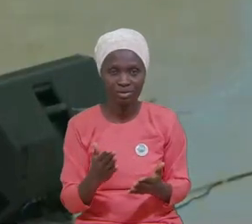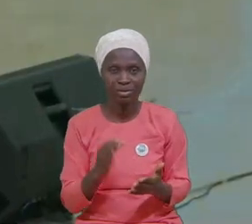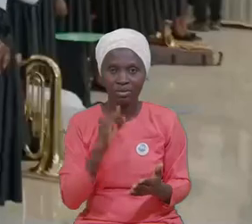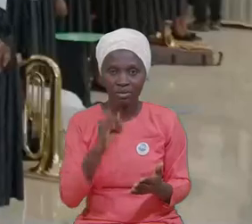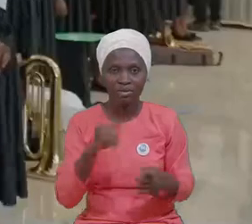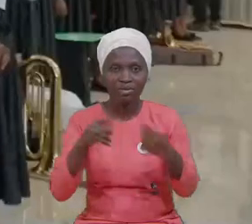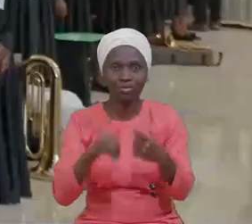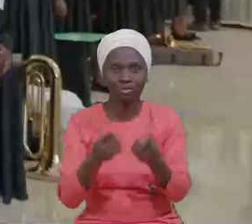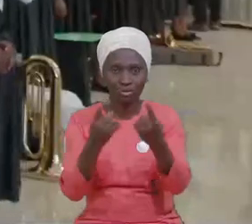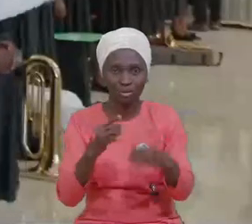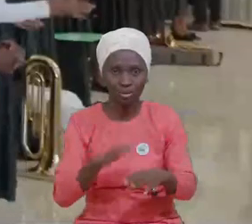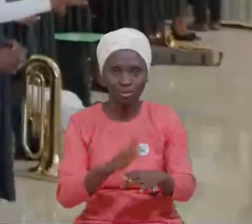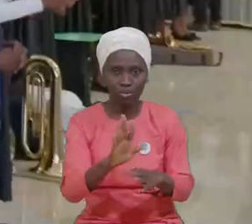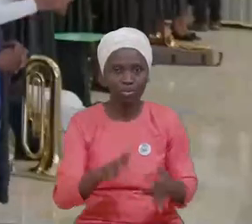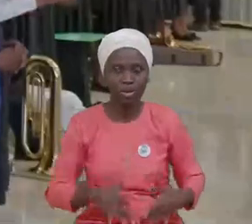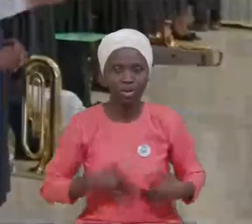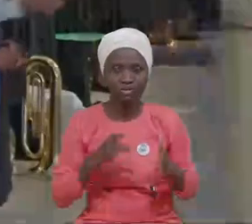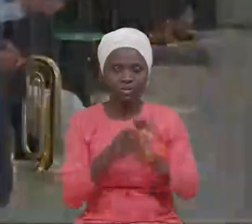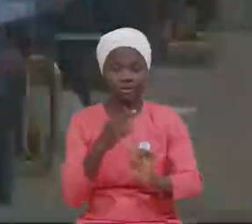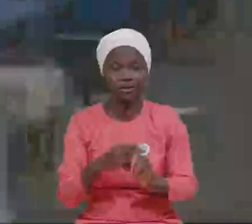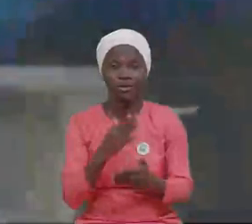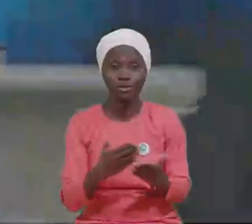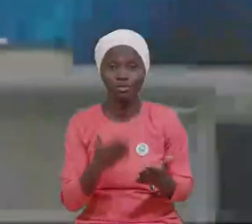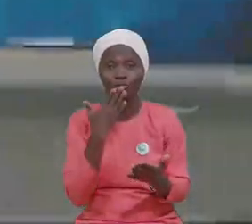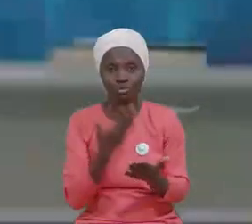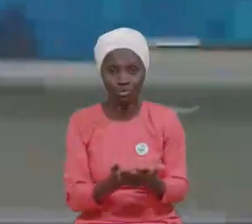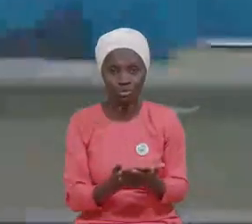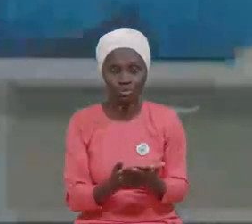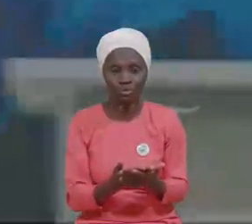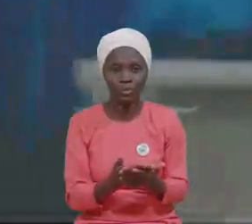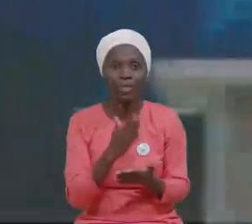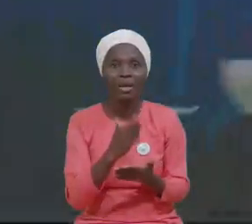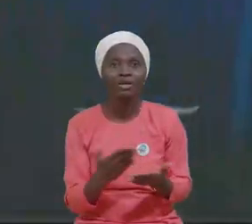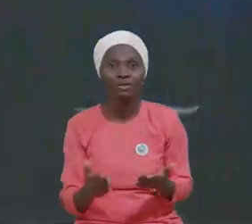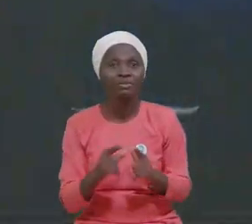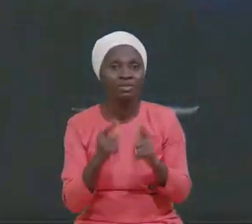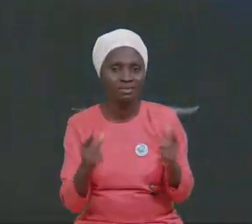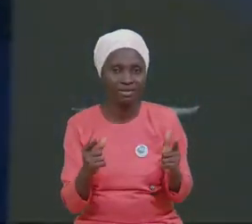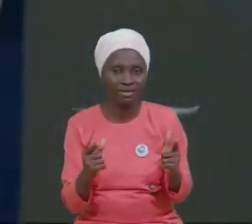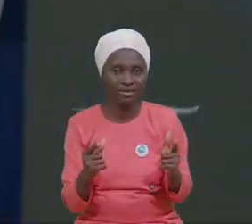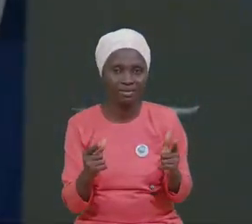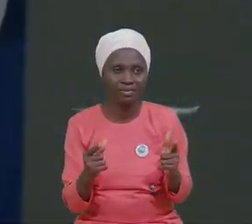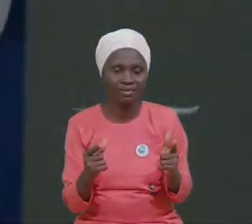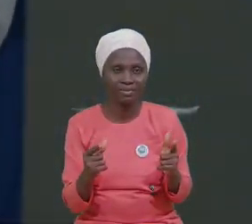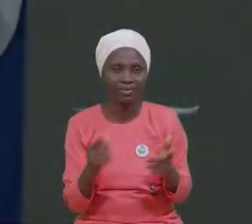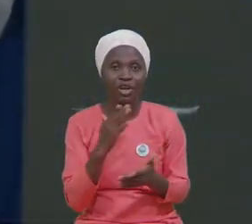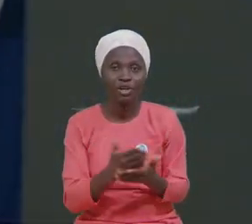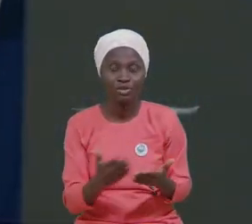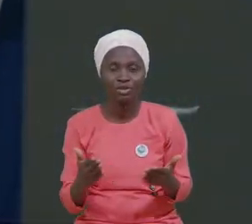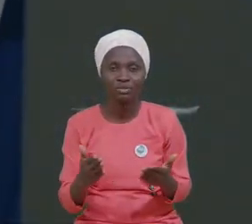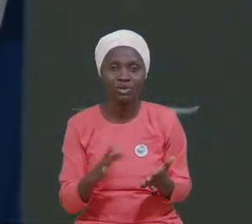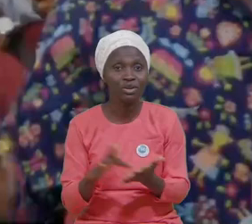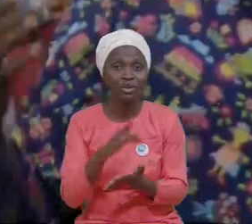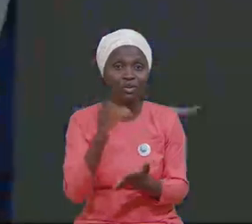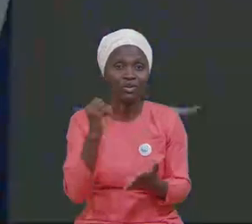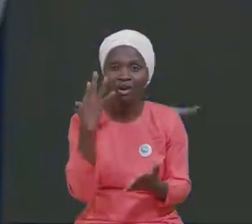Quelque chose viendra sur ta vie. Quelque chose de bon. Quelque chose de grand.